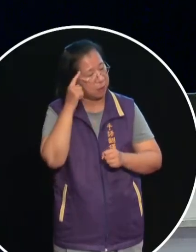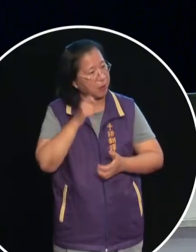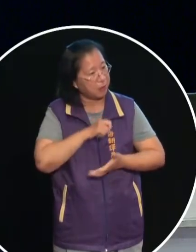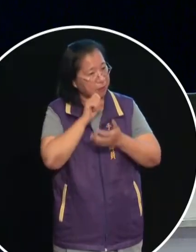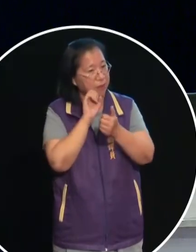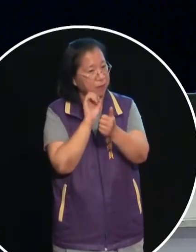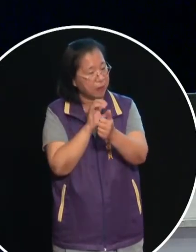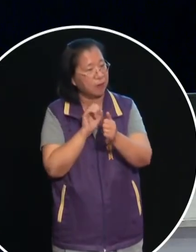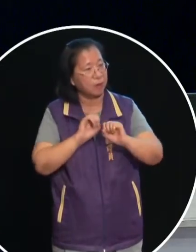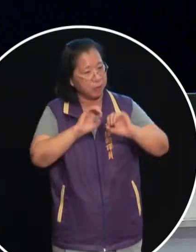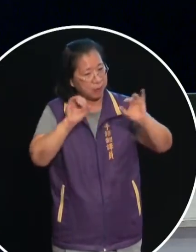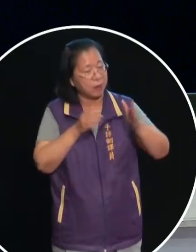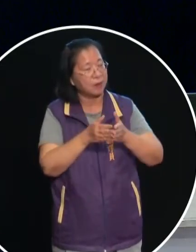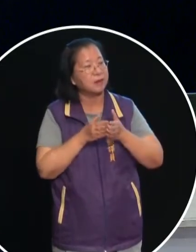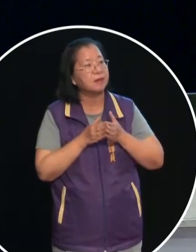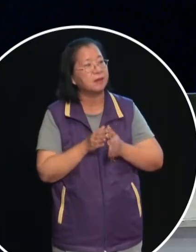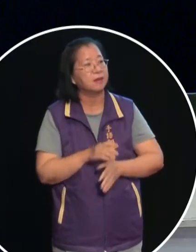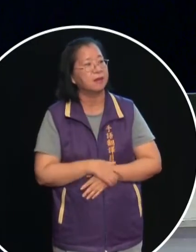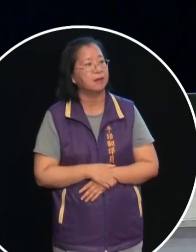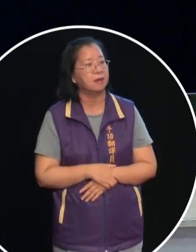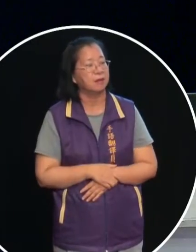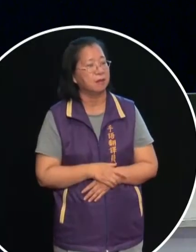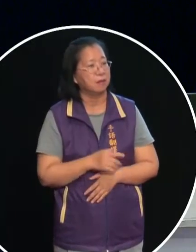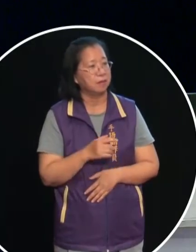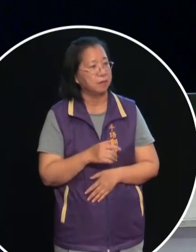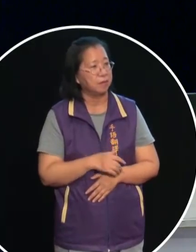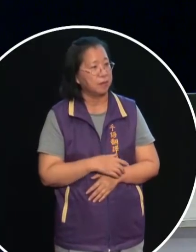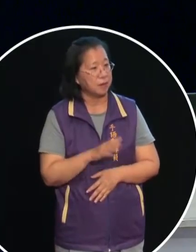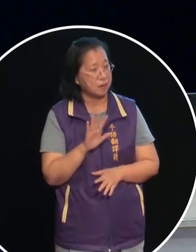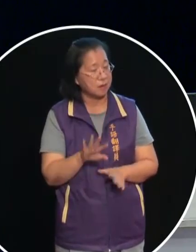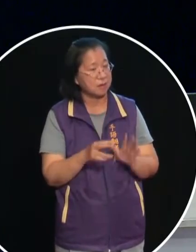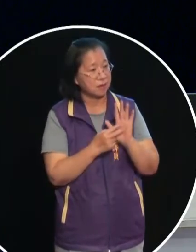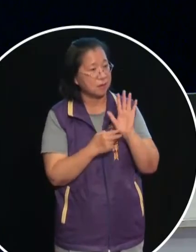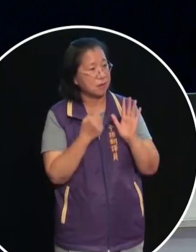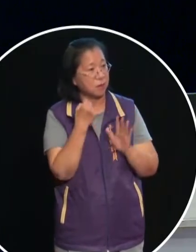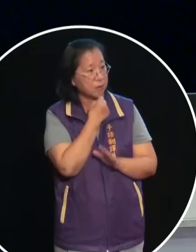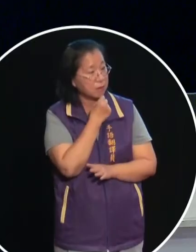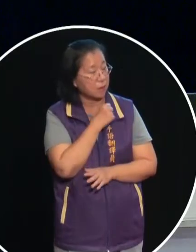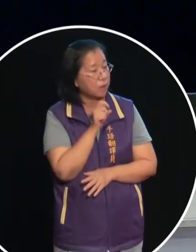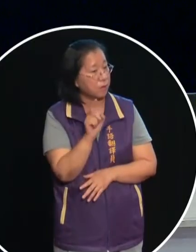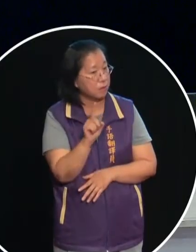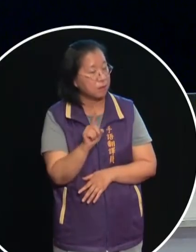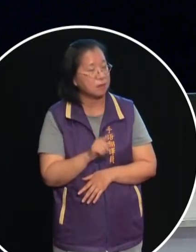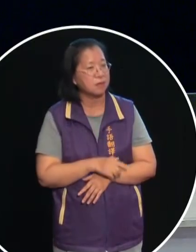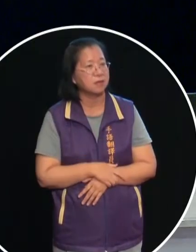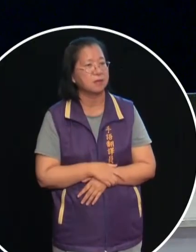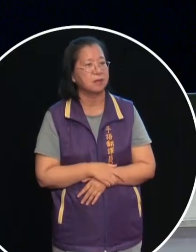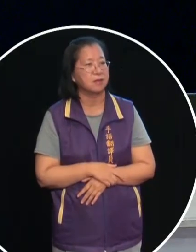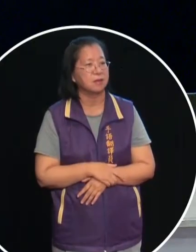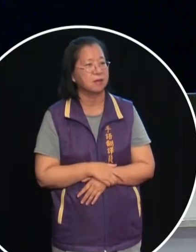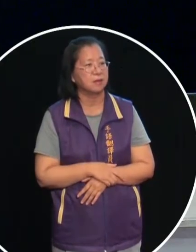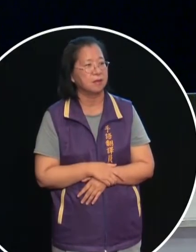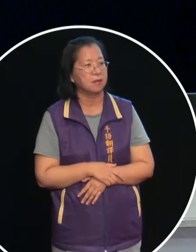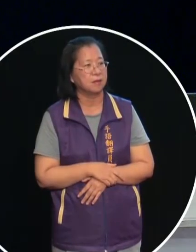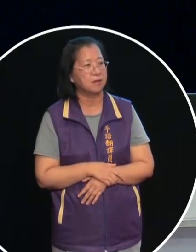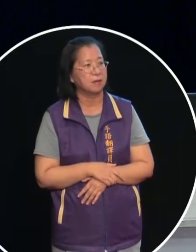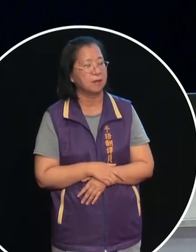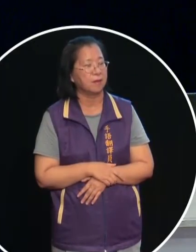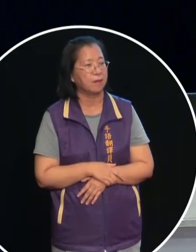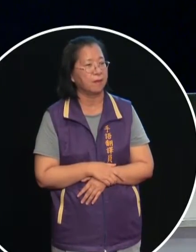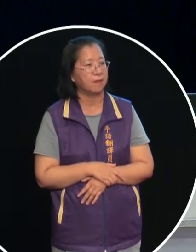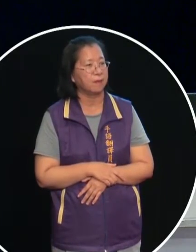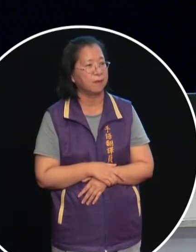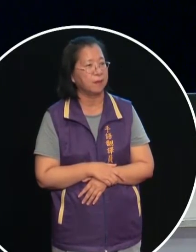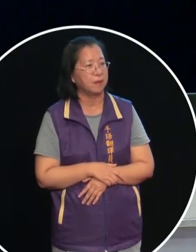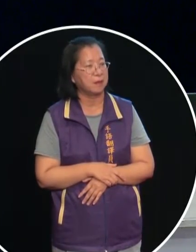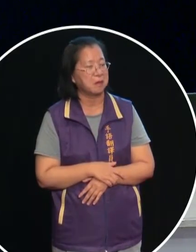为已经有很明显的结论，台湾是受害，他们是一直来是这个攻